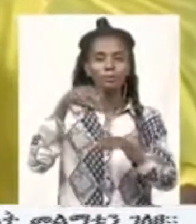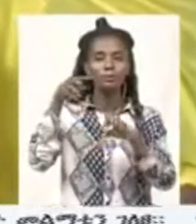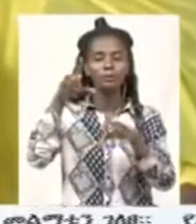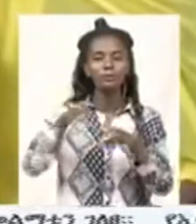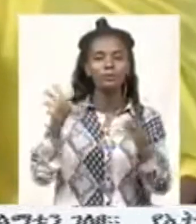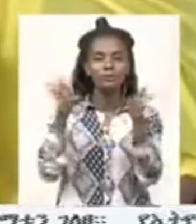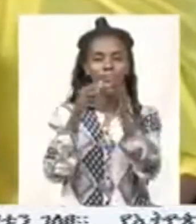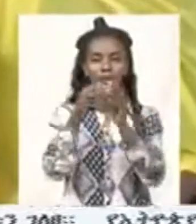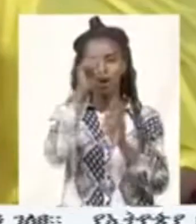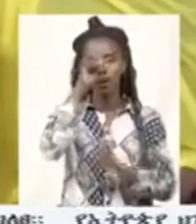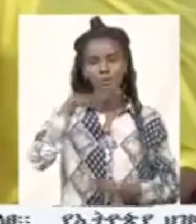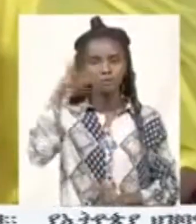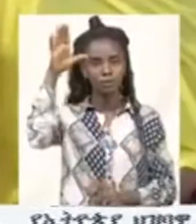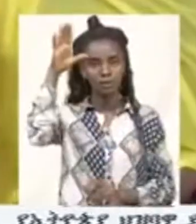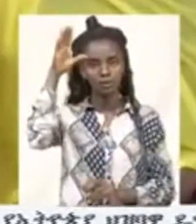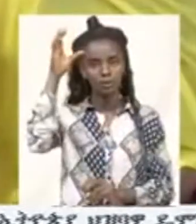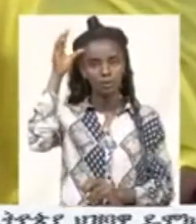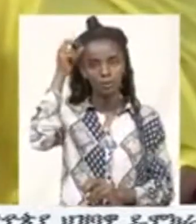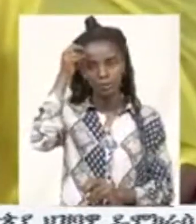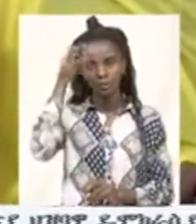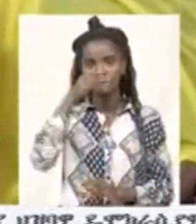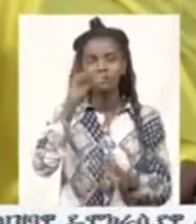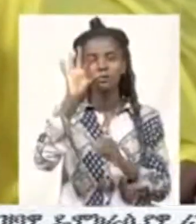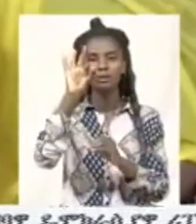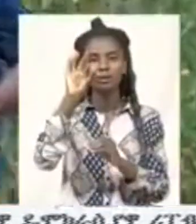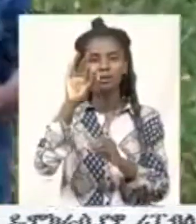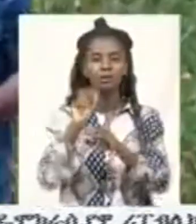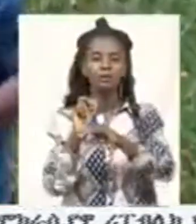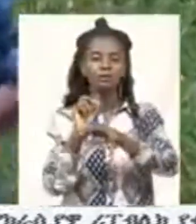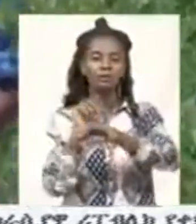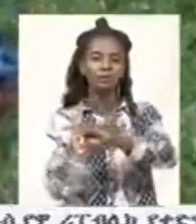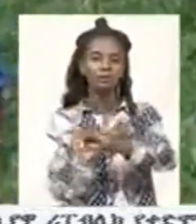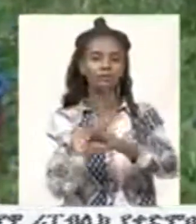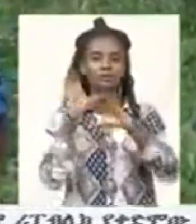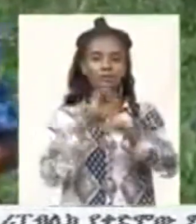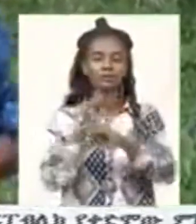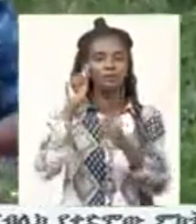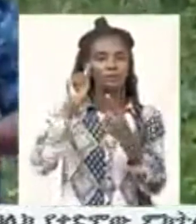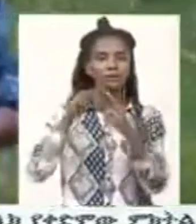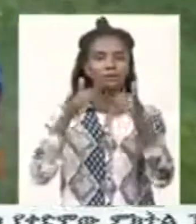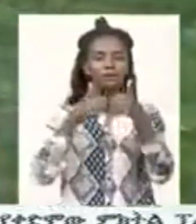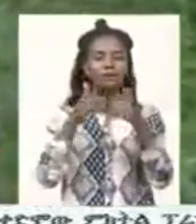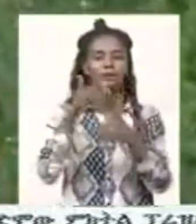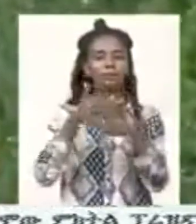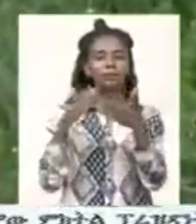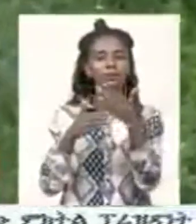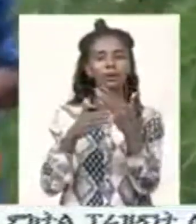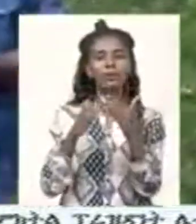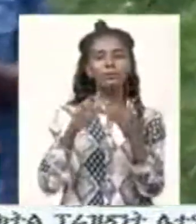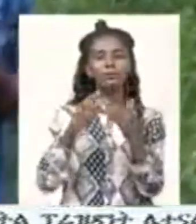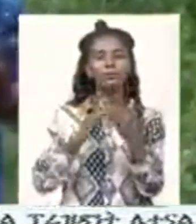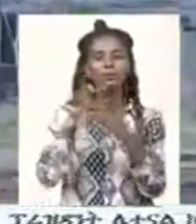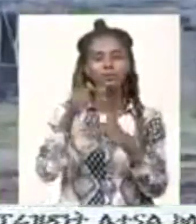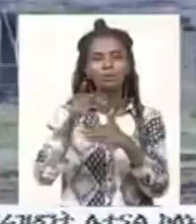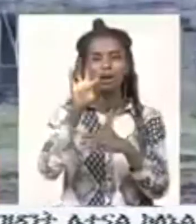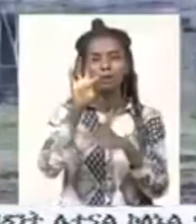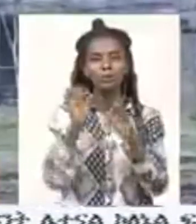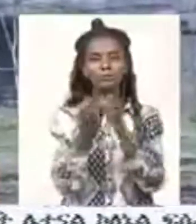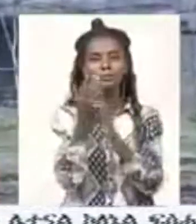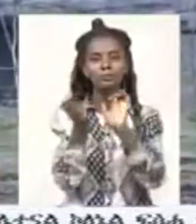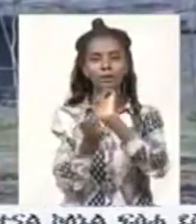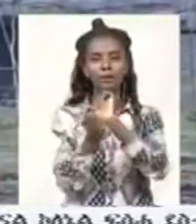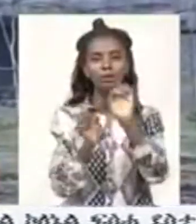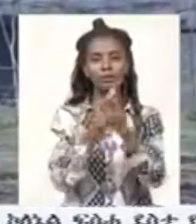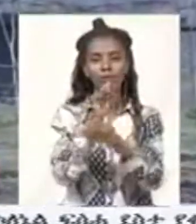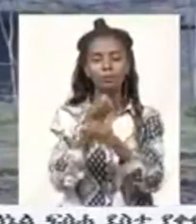ሰብሳቢ አቶ ግዛቸው ዋሌራም በዘጠና ቀናት ይጠናቀቃሉ ተብለው በእቅድ ከተለዩ የግንባታ ፕሮጀክቶች መካከል የአርባ ምንጭ ማረሚያ